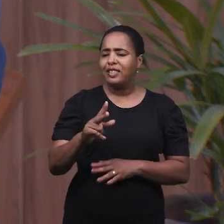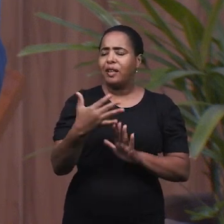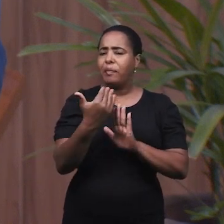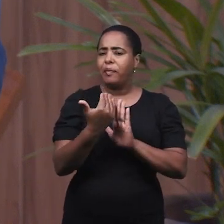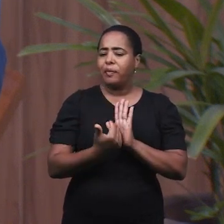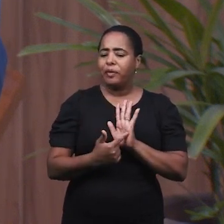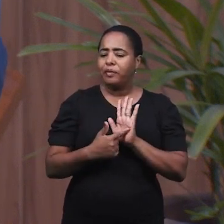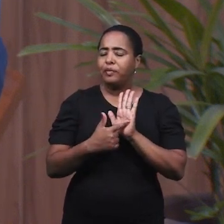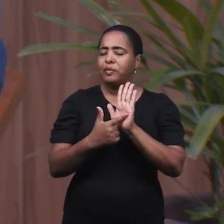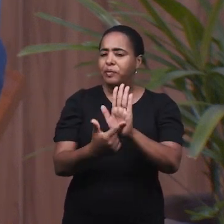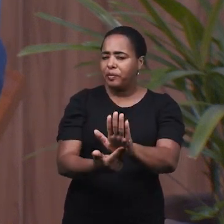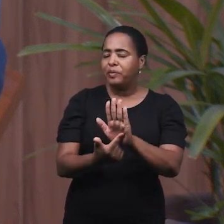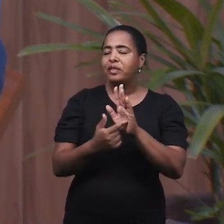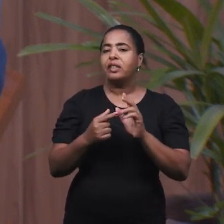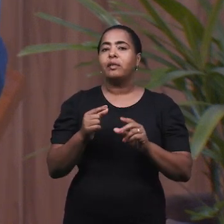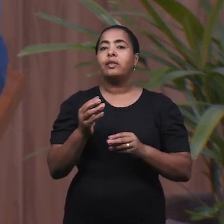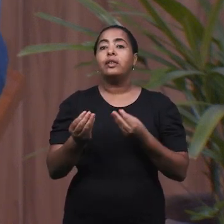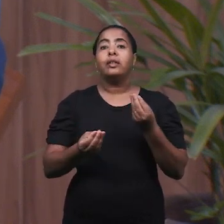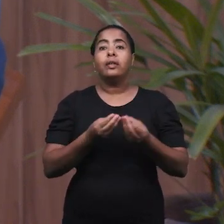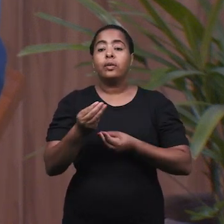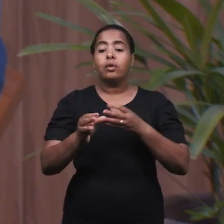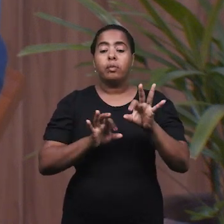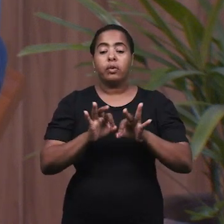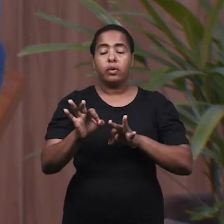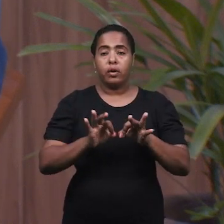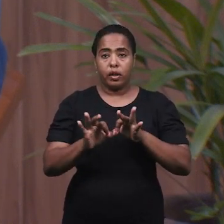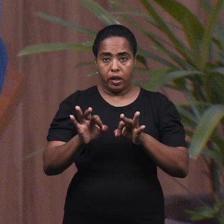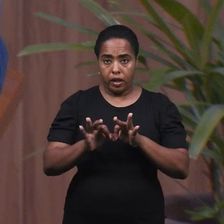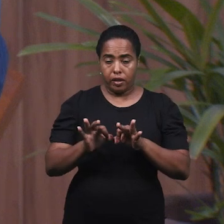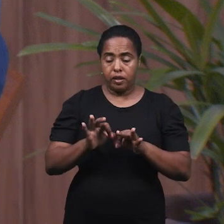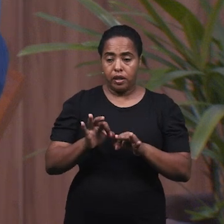nous soulions à chaque édition, c'est